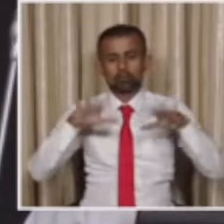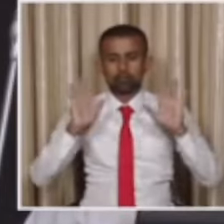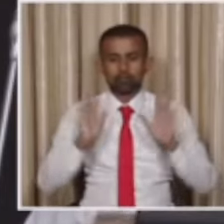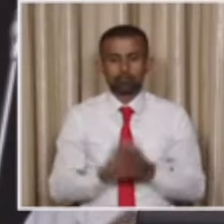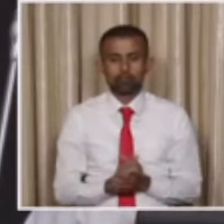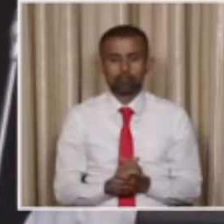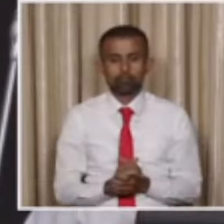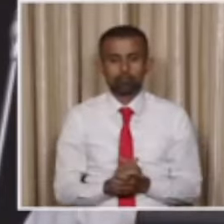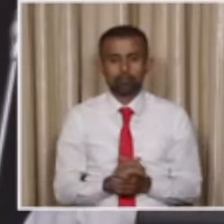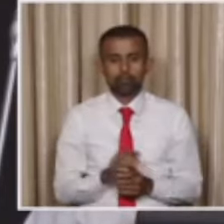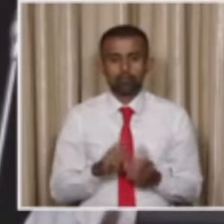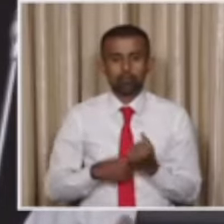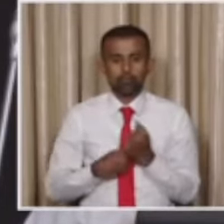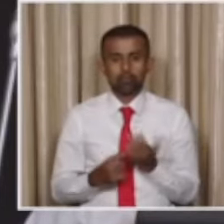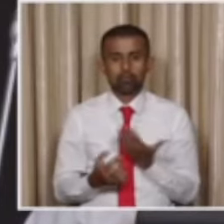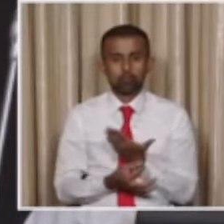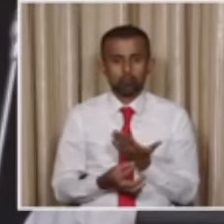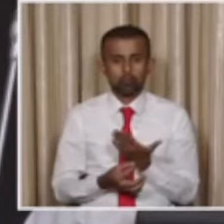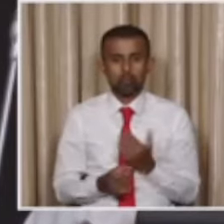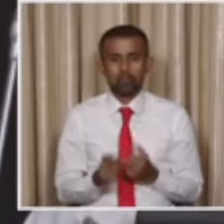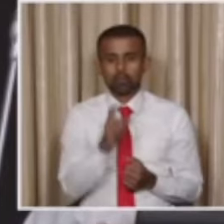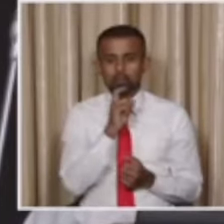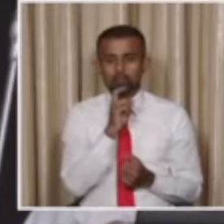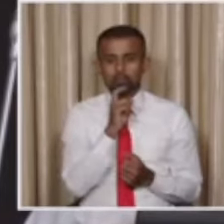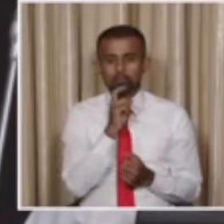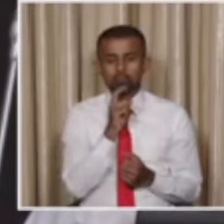ඉතින් මිනිස්සු ගංජාකාරය හෙරොයින් කාරය කරන්නේ අධිකරණයේනේ.